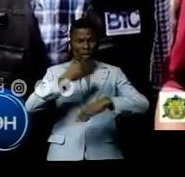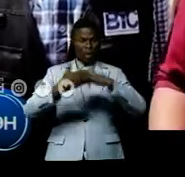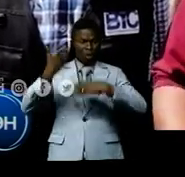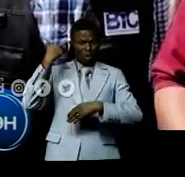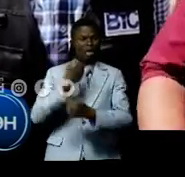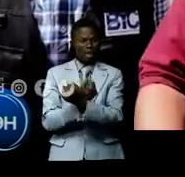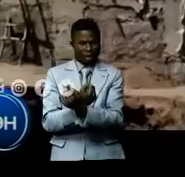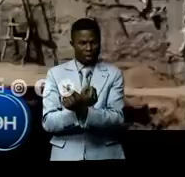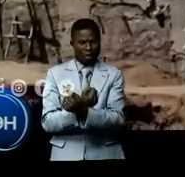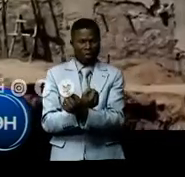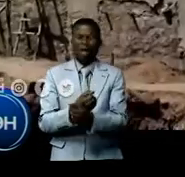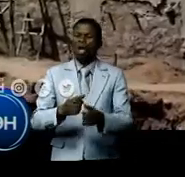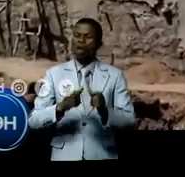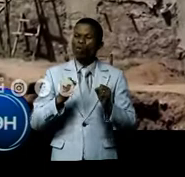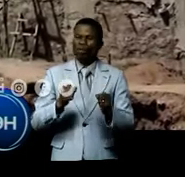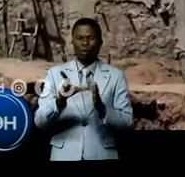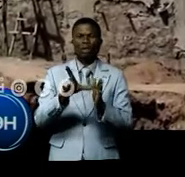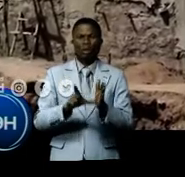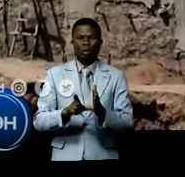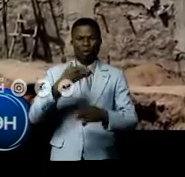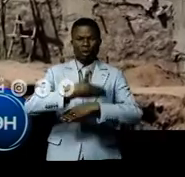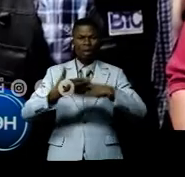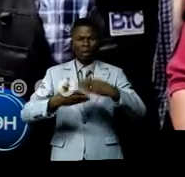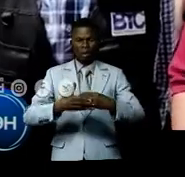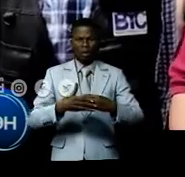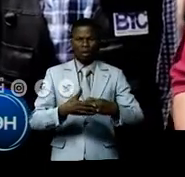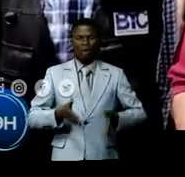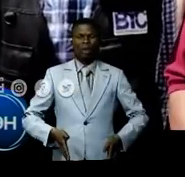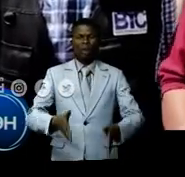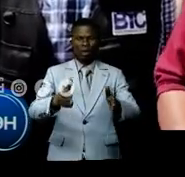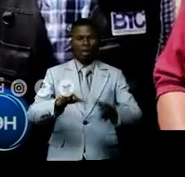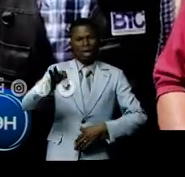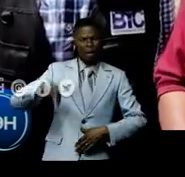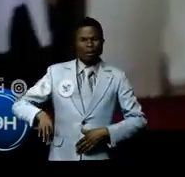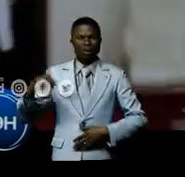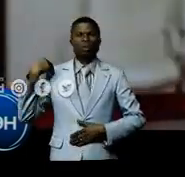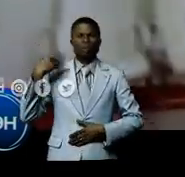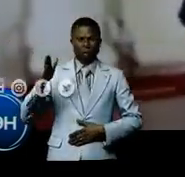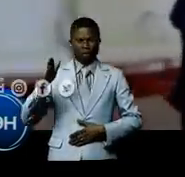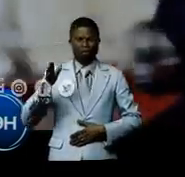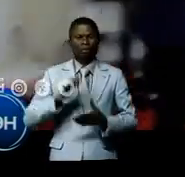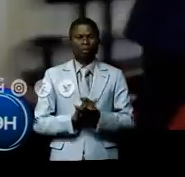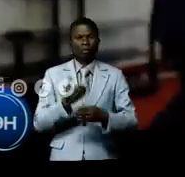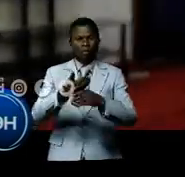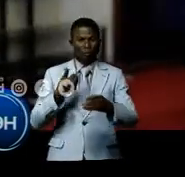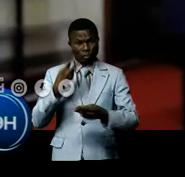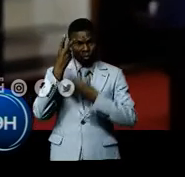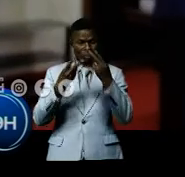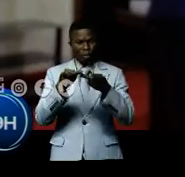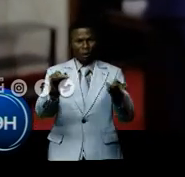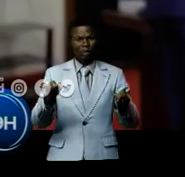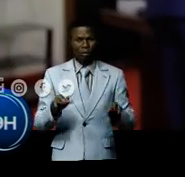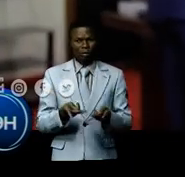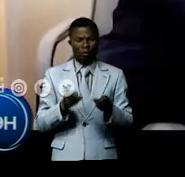les normes et l'art dans la construction des ouvrages d'intérêt public. Peu avant cette descente sur